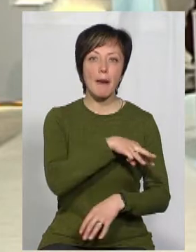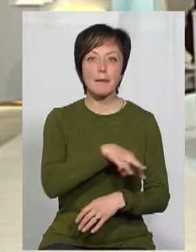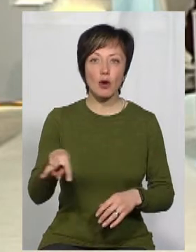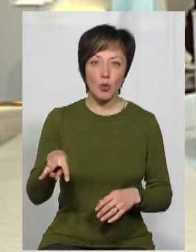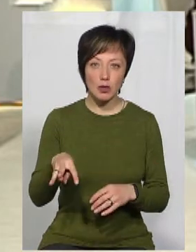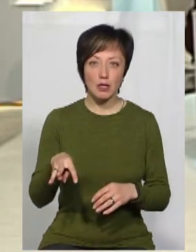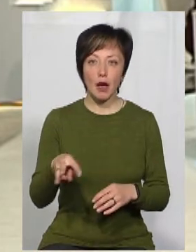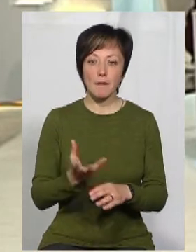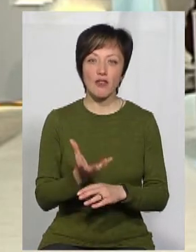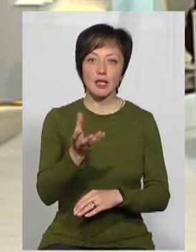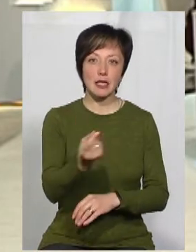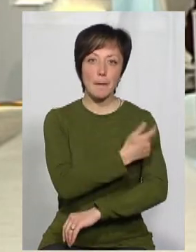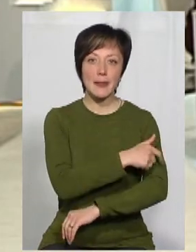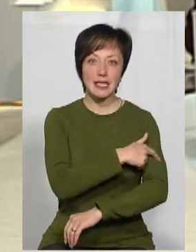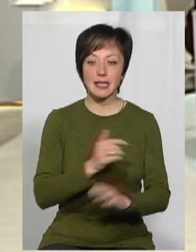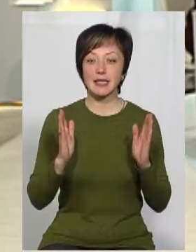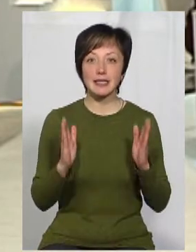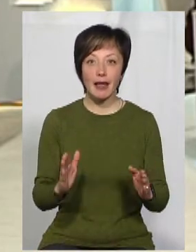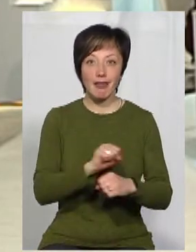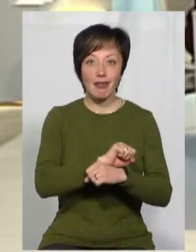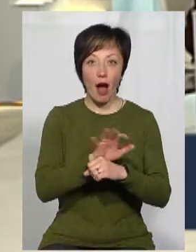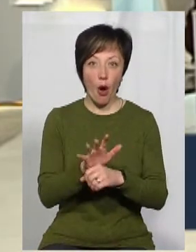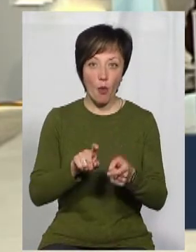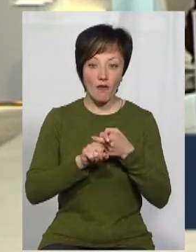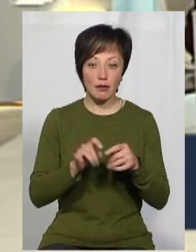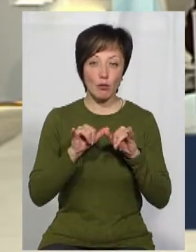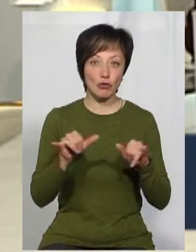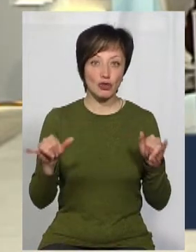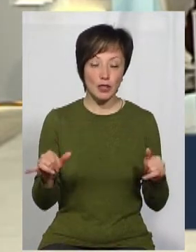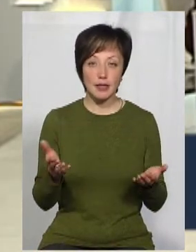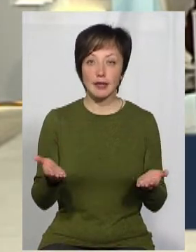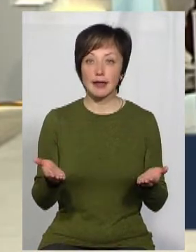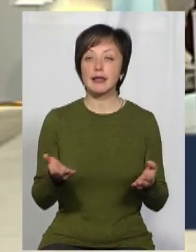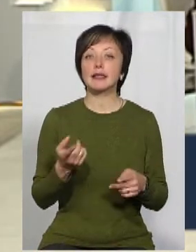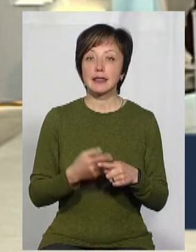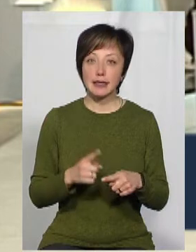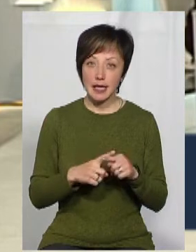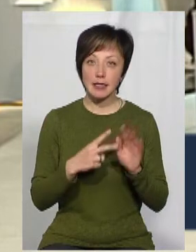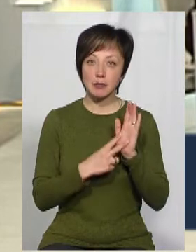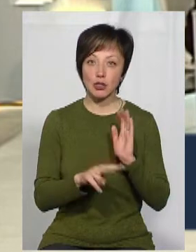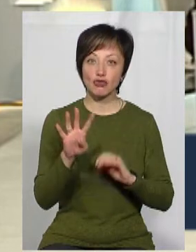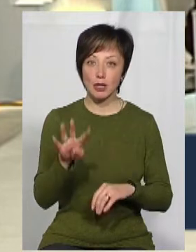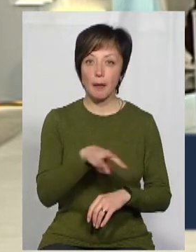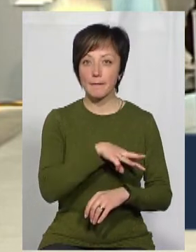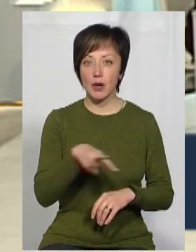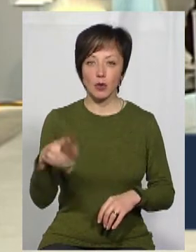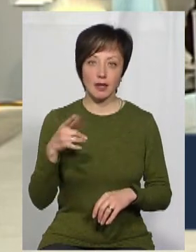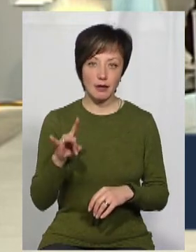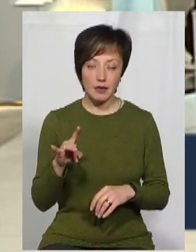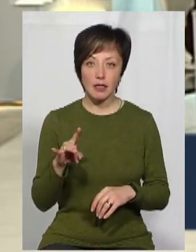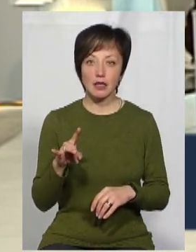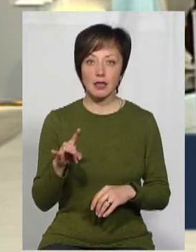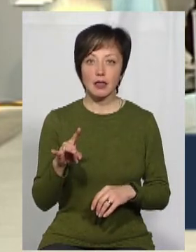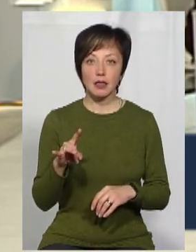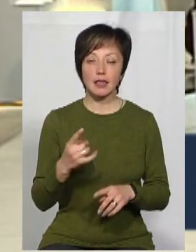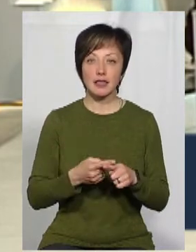мільйонів профінансували медицину тільки на ковід і на поширення коронавірусу, то це 74 мільйони гривень.